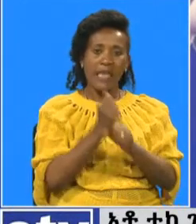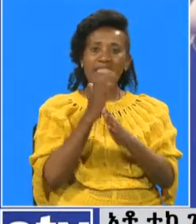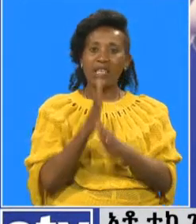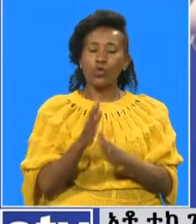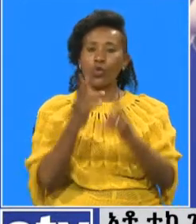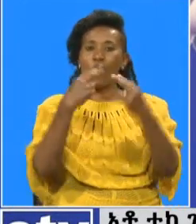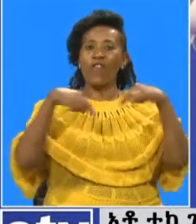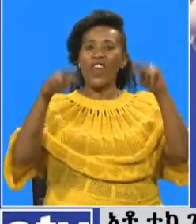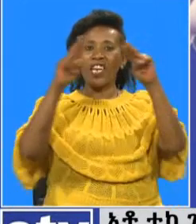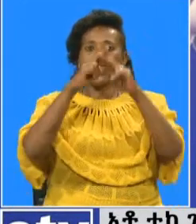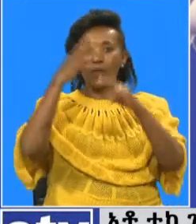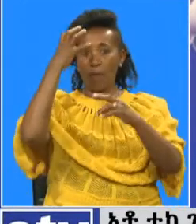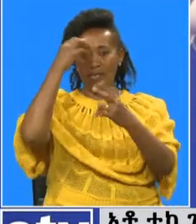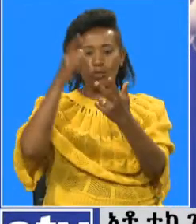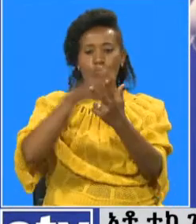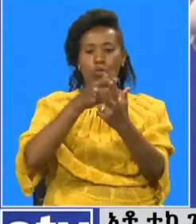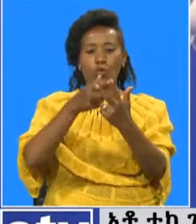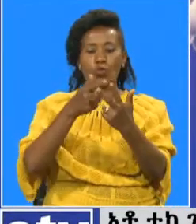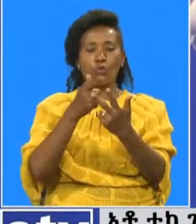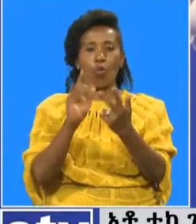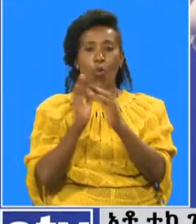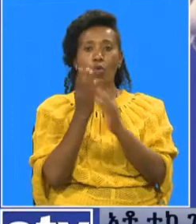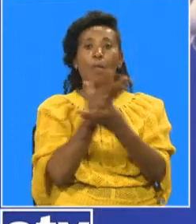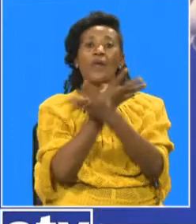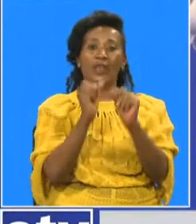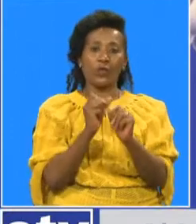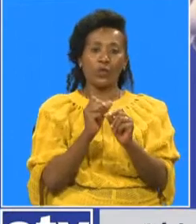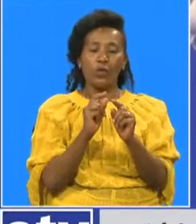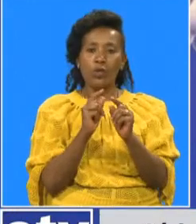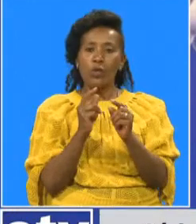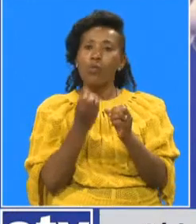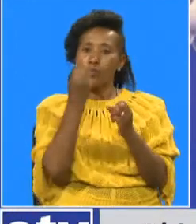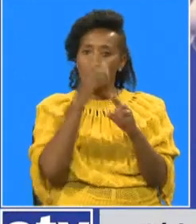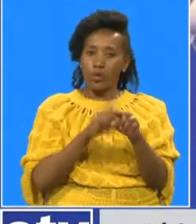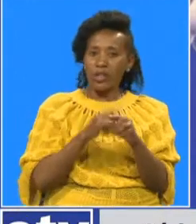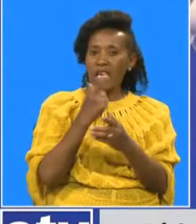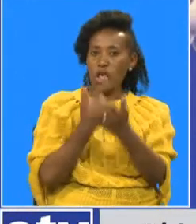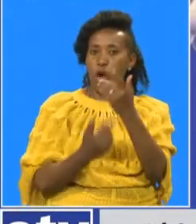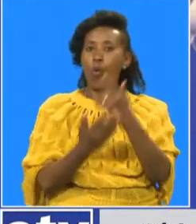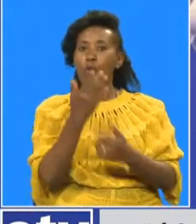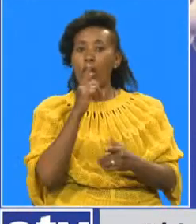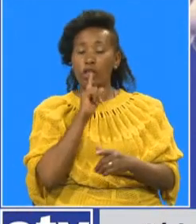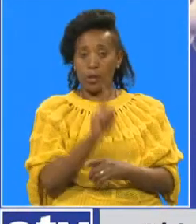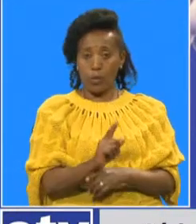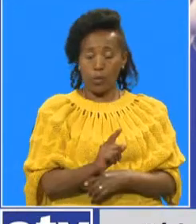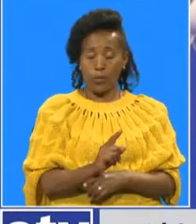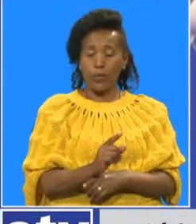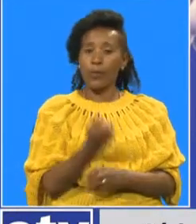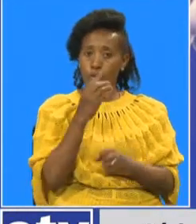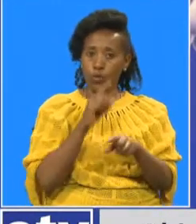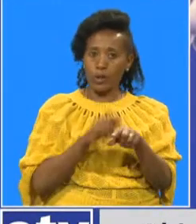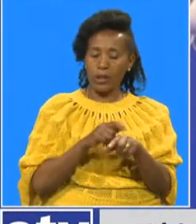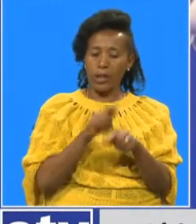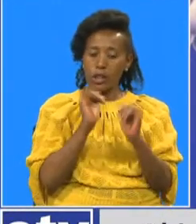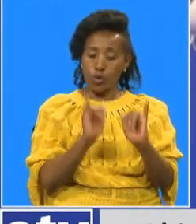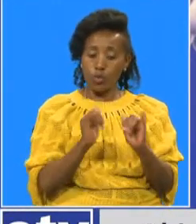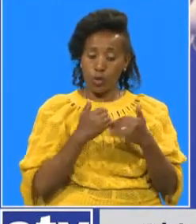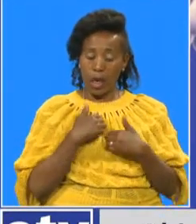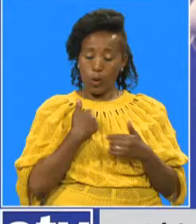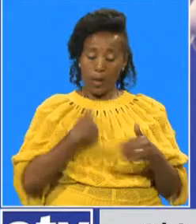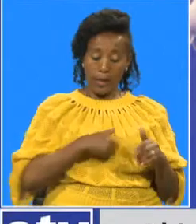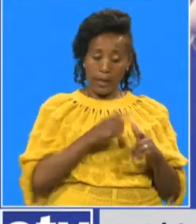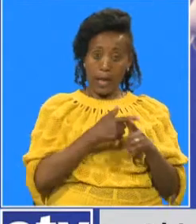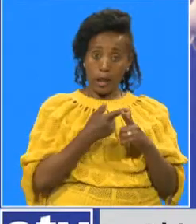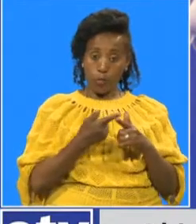የአሰሪዎች ፌዴሬሽን መንግስት ሆኖ የሚፈቱት ማለት ነው። ብዙ ጊዜ ኔጎሽሽን ነው ብዙ ጊዜ የሚያደርጉትና እሱ እንዳለ ሆኖ እኛ